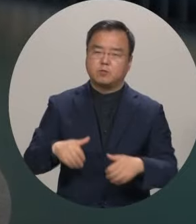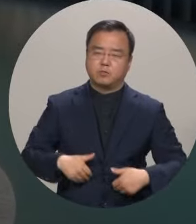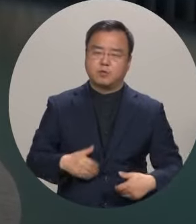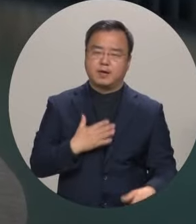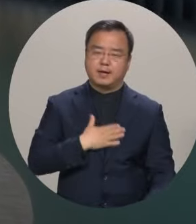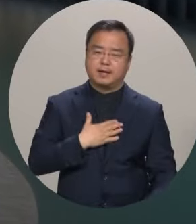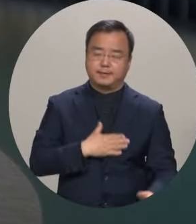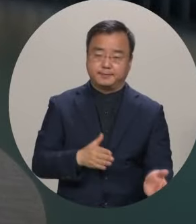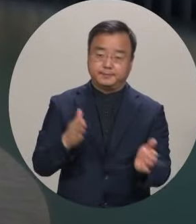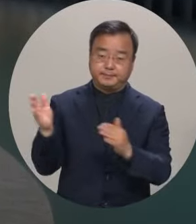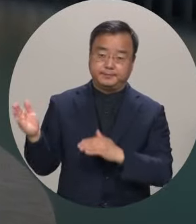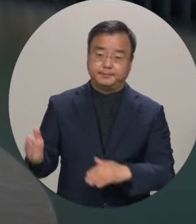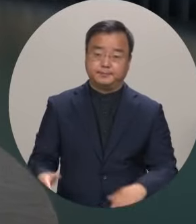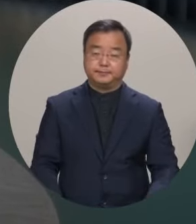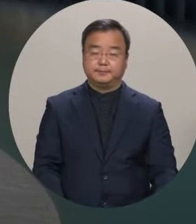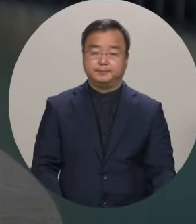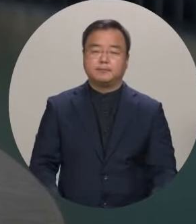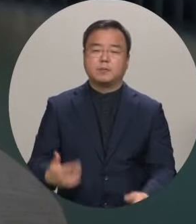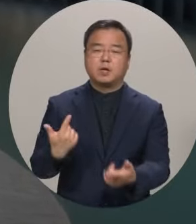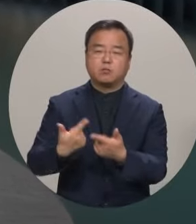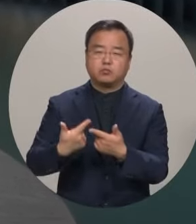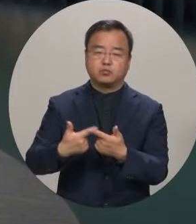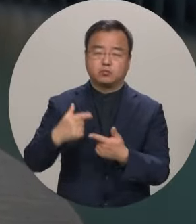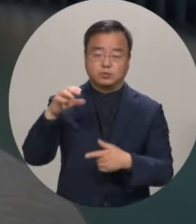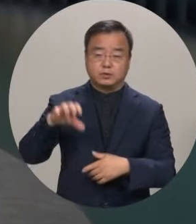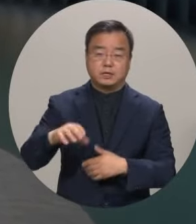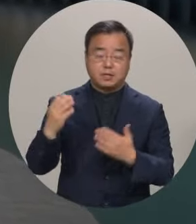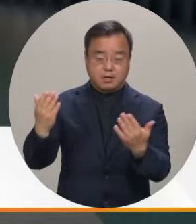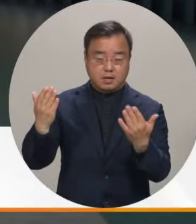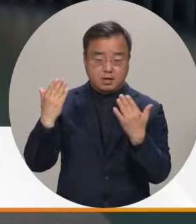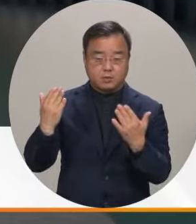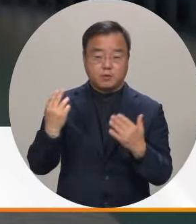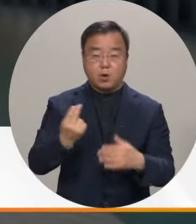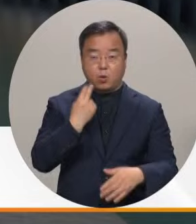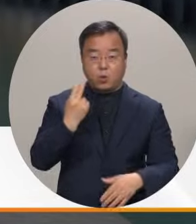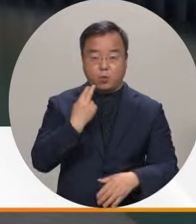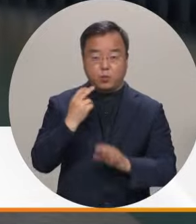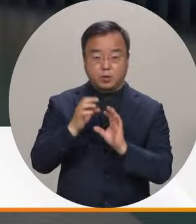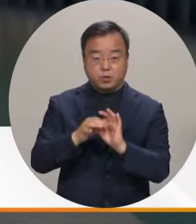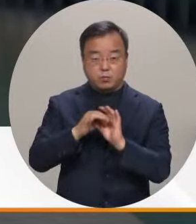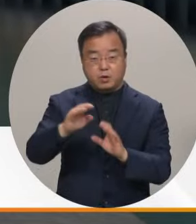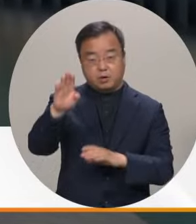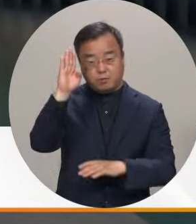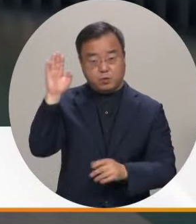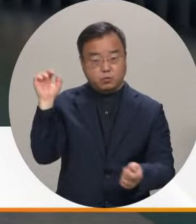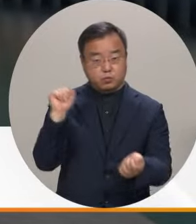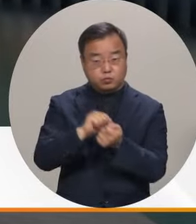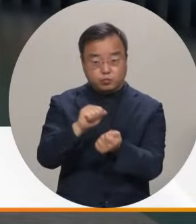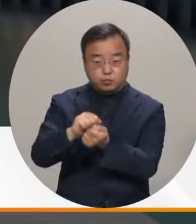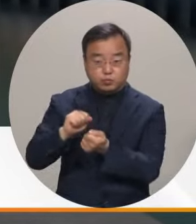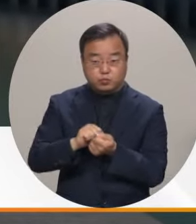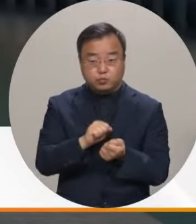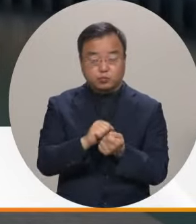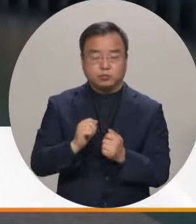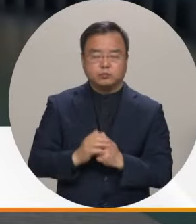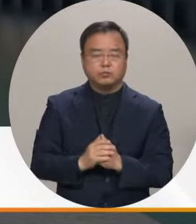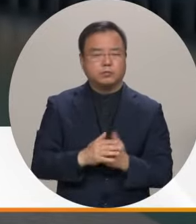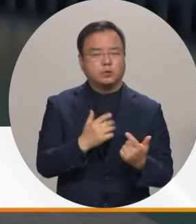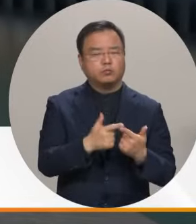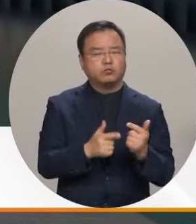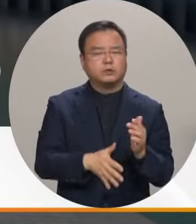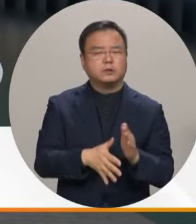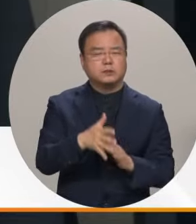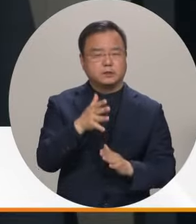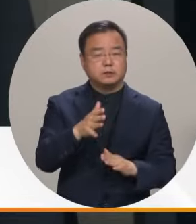다음 소식으로 가보겠습니다이 부산 학교에서는이 호흡기 질병이 최근 유행하고 있다고요 그렇습니다 부산시 등에 따르면